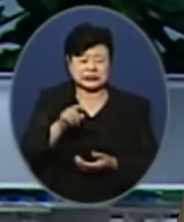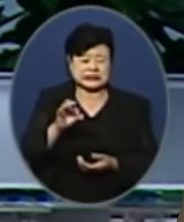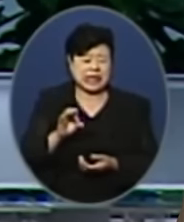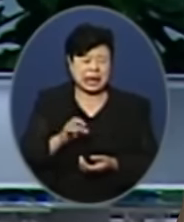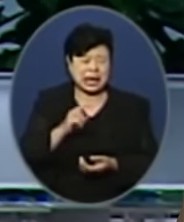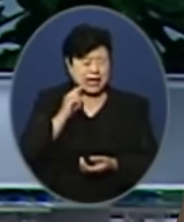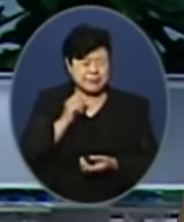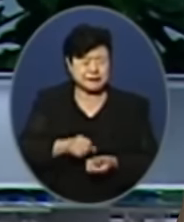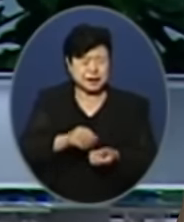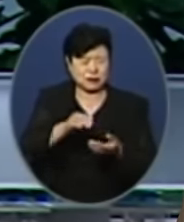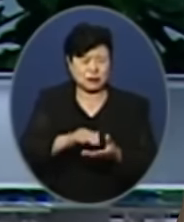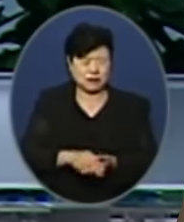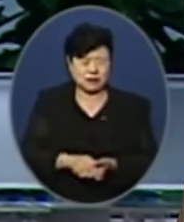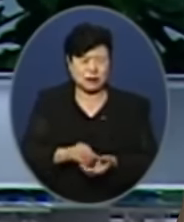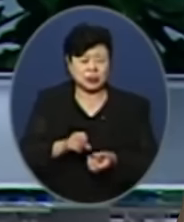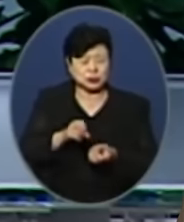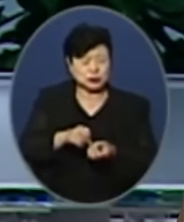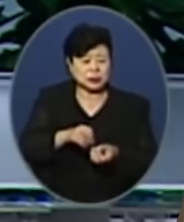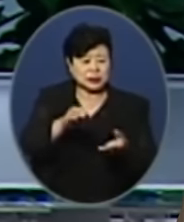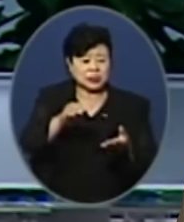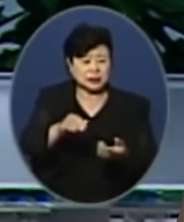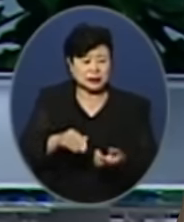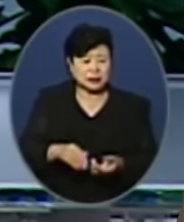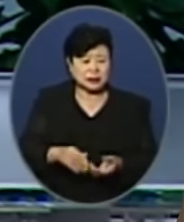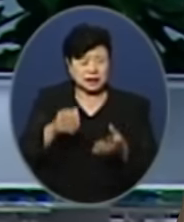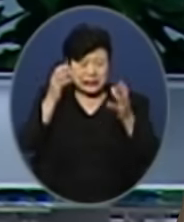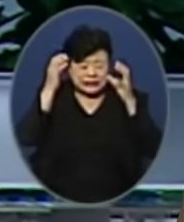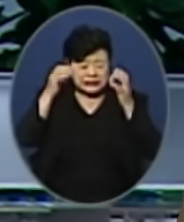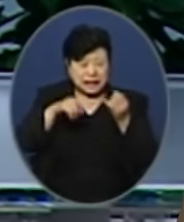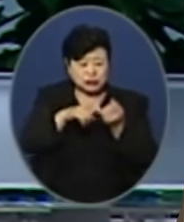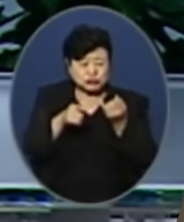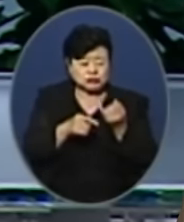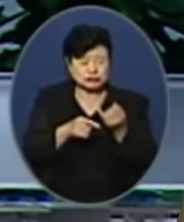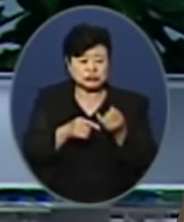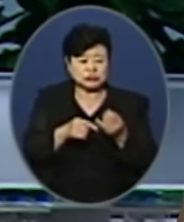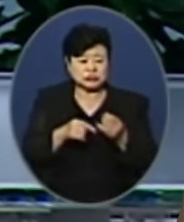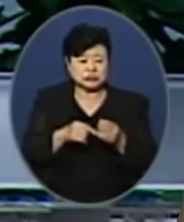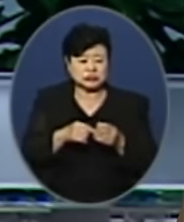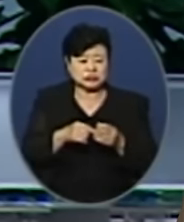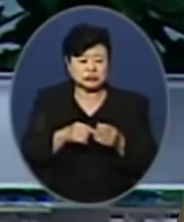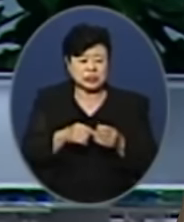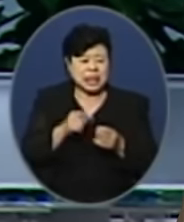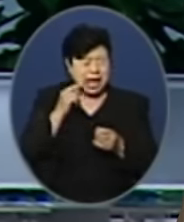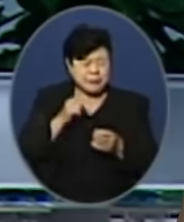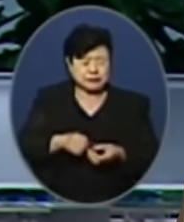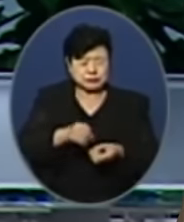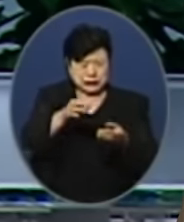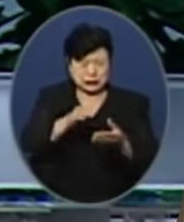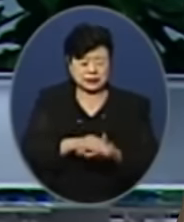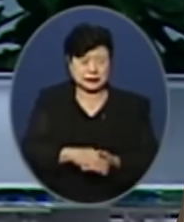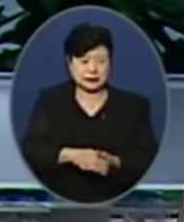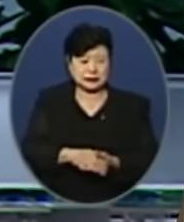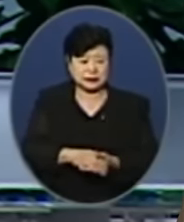되고 장암이 전이가 되어서 자궁암이 되고 온몸에 암이 쫙 퍼졌어요.